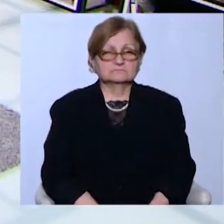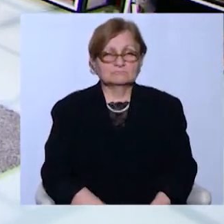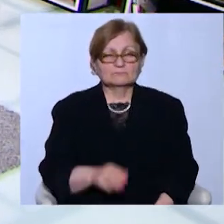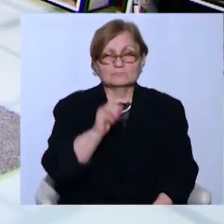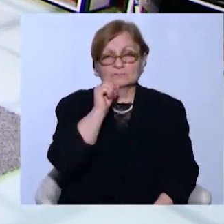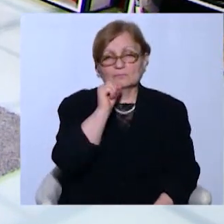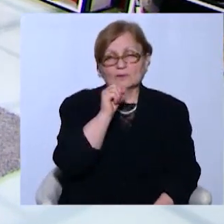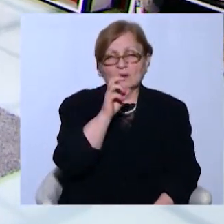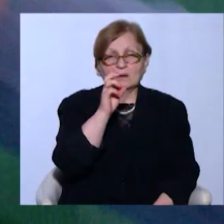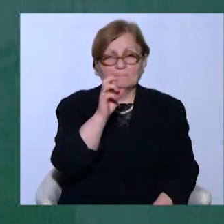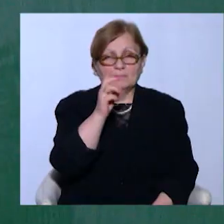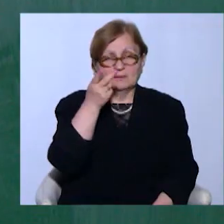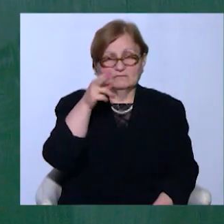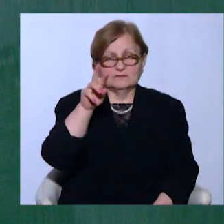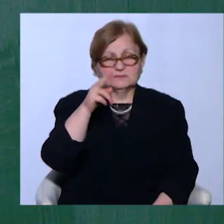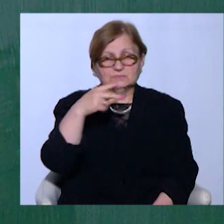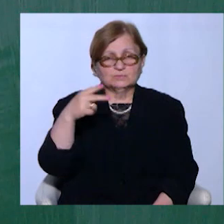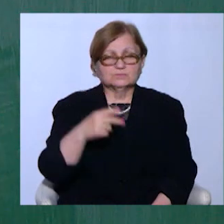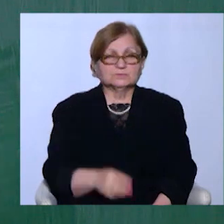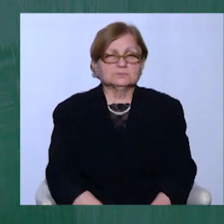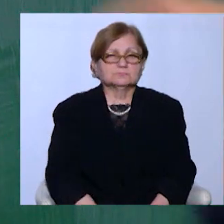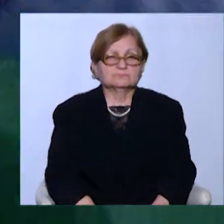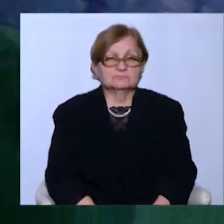AB კვადრატი უდრის